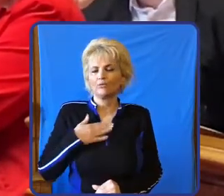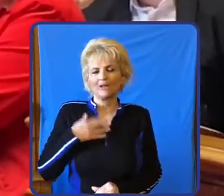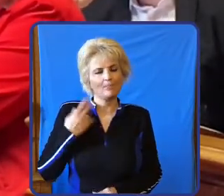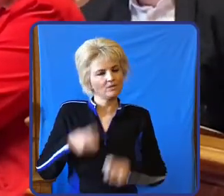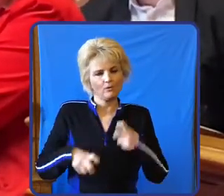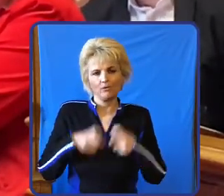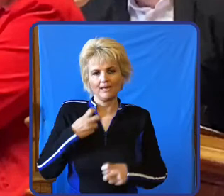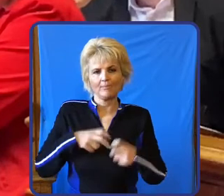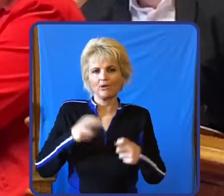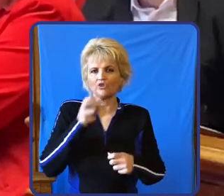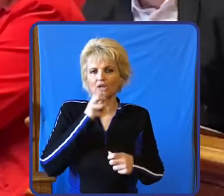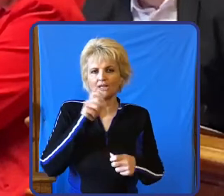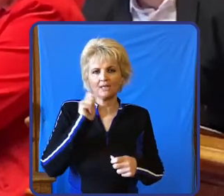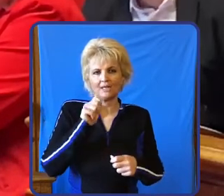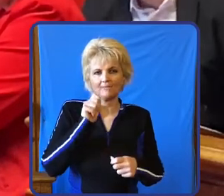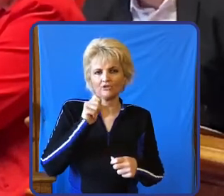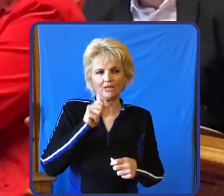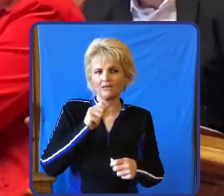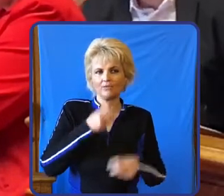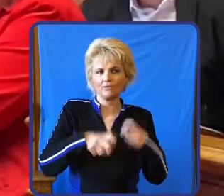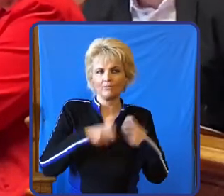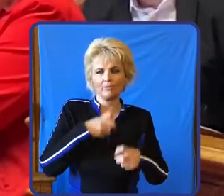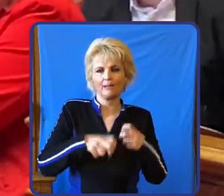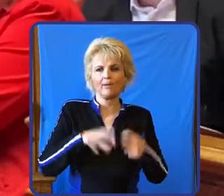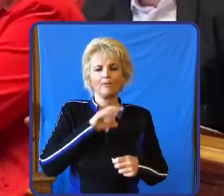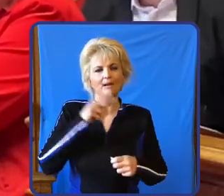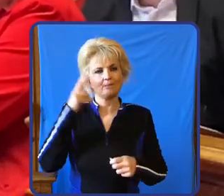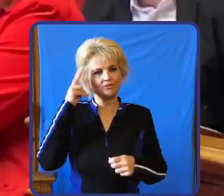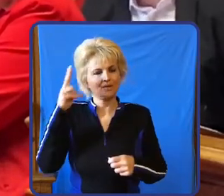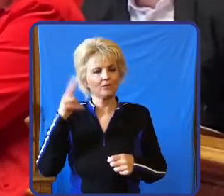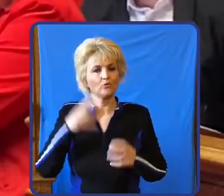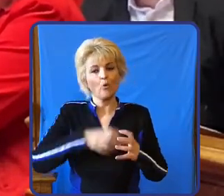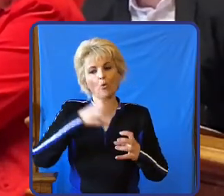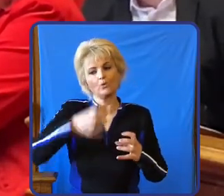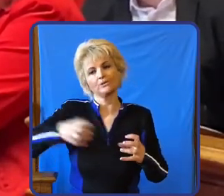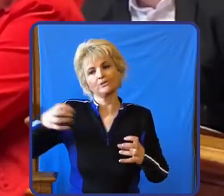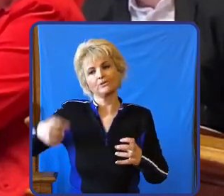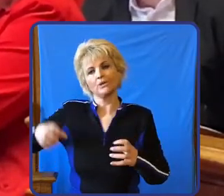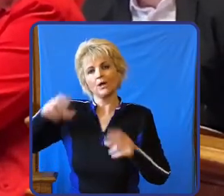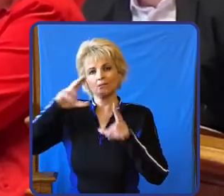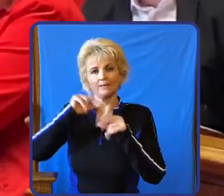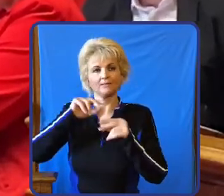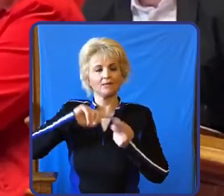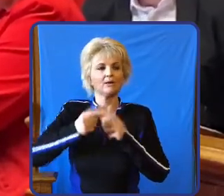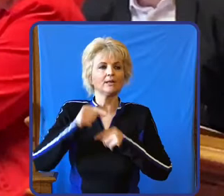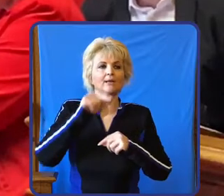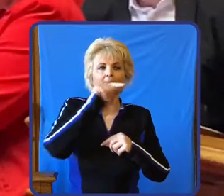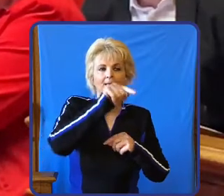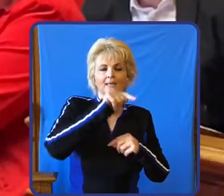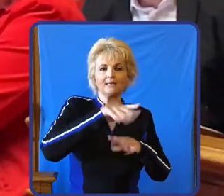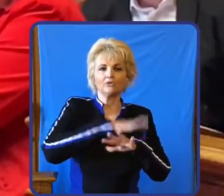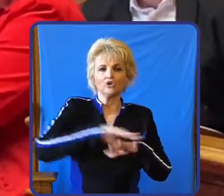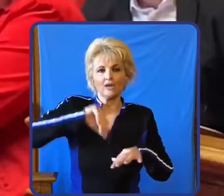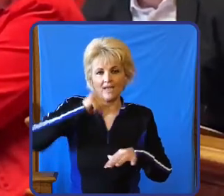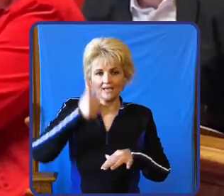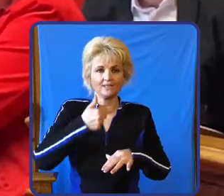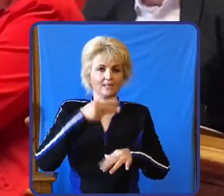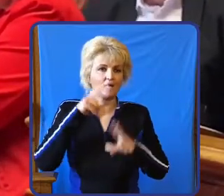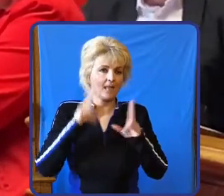Cseri képviselőtársam nem azt kifogásolta, hogy a polgármester úr milyen hosszan beszél, hanem azt, hogy neki csak egyszer lehet.